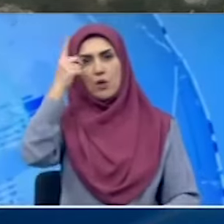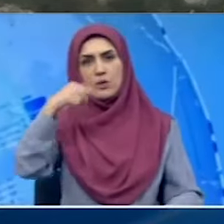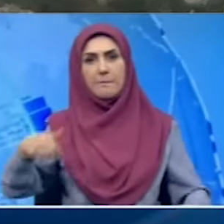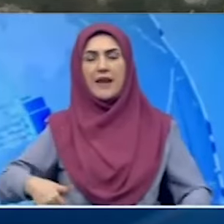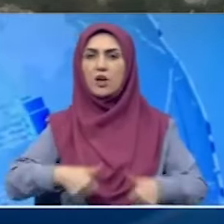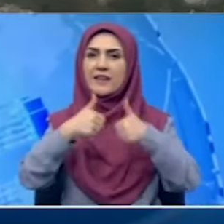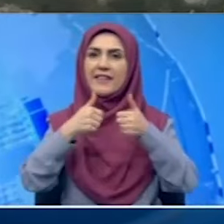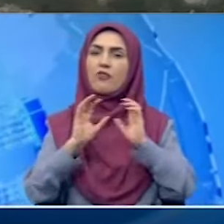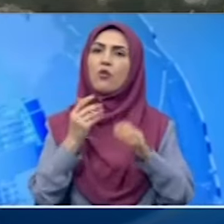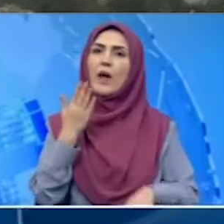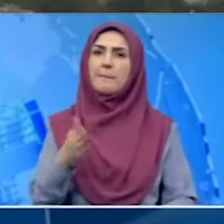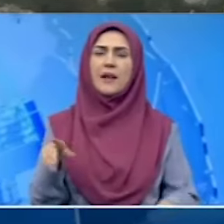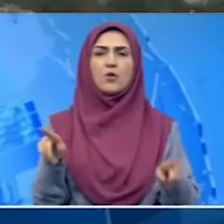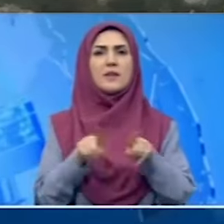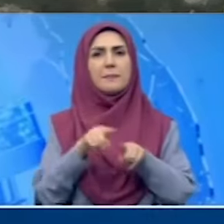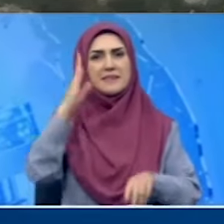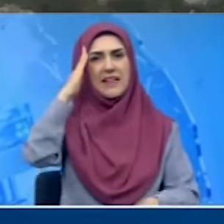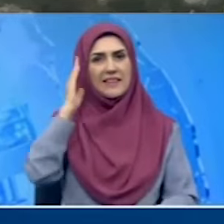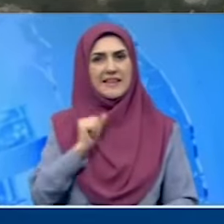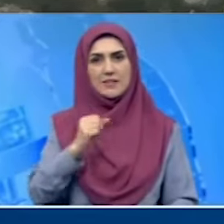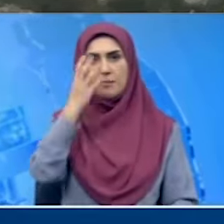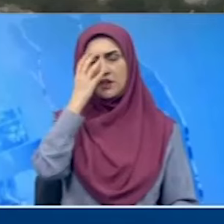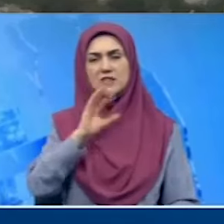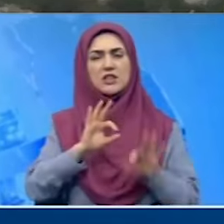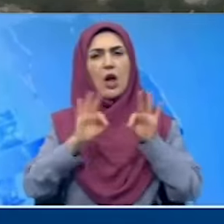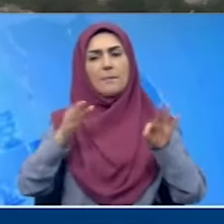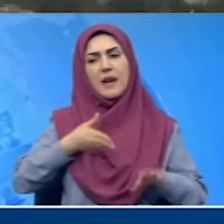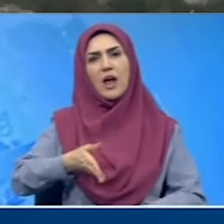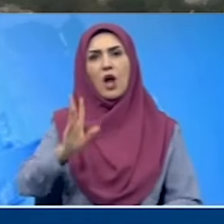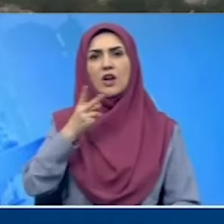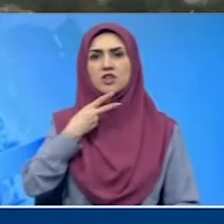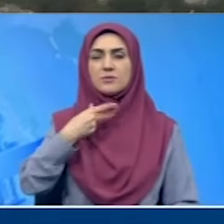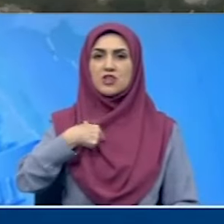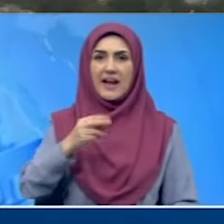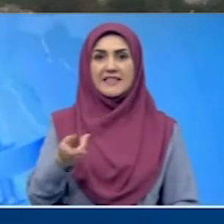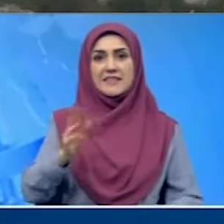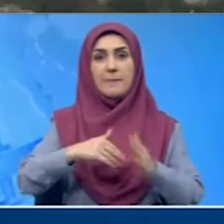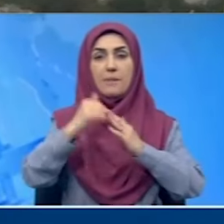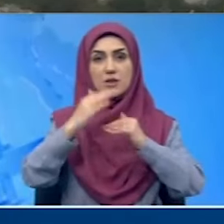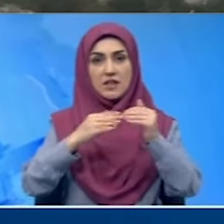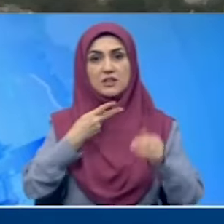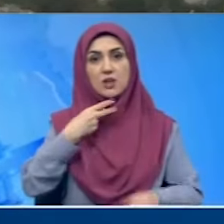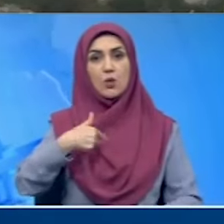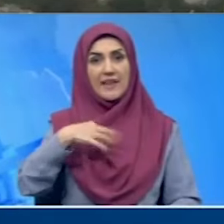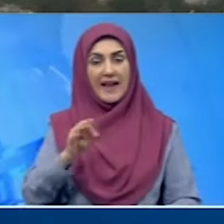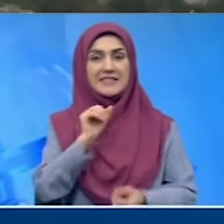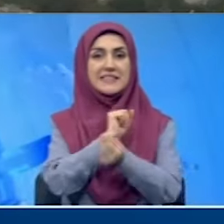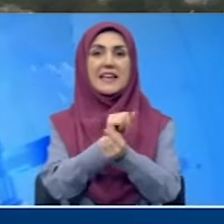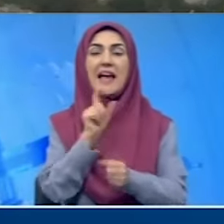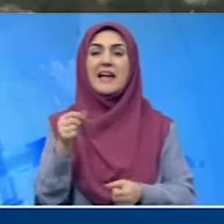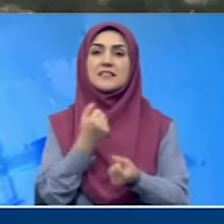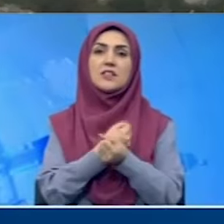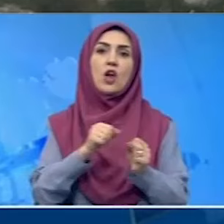در سخنانی به مناسبت سالروز عملیات طوفان الاقصا با اشاره به اینکه رژیم صهیونی از تعهدات خود عقب نشینی کرده